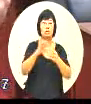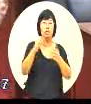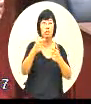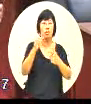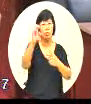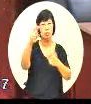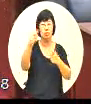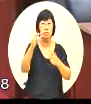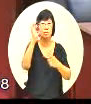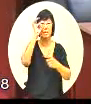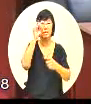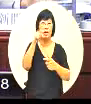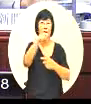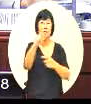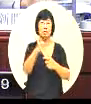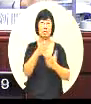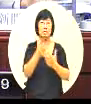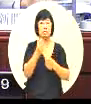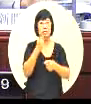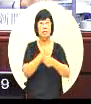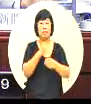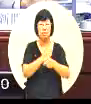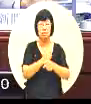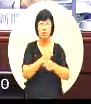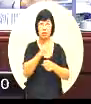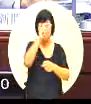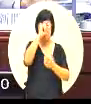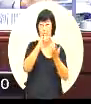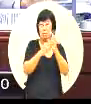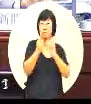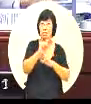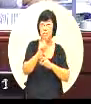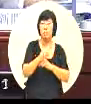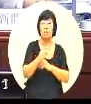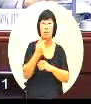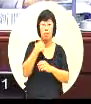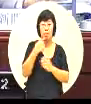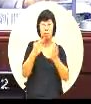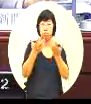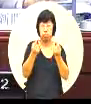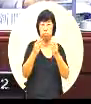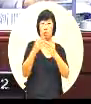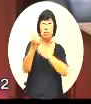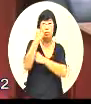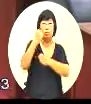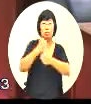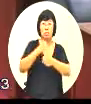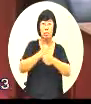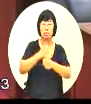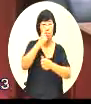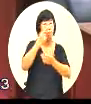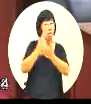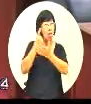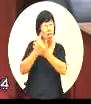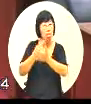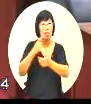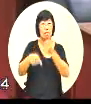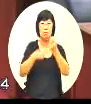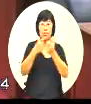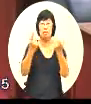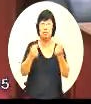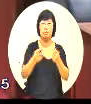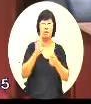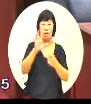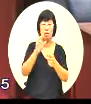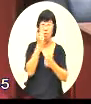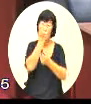情？ 不是看好戏啊， 共同协助， 我们是很努力在做啊， 我 努力在经营、 啊。 我财政问题，我一直每年都在监督啊。 我们也很努